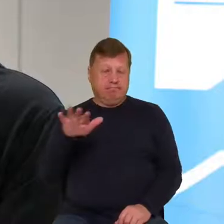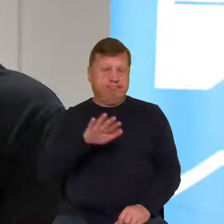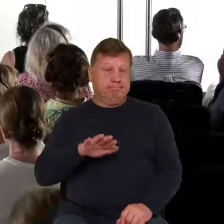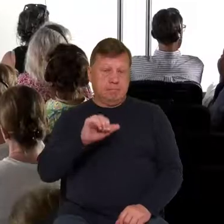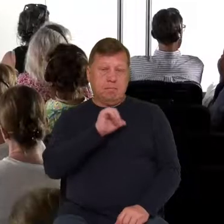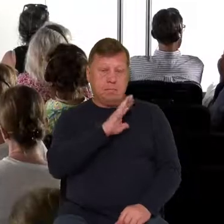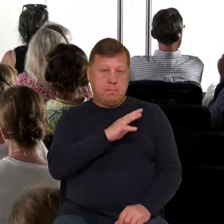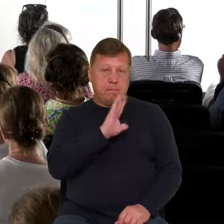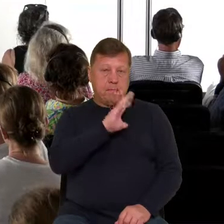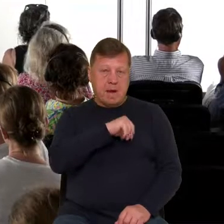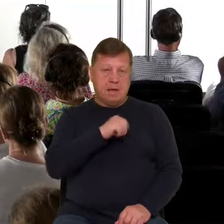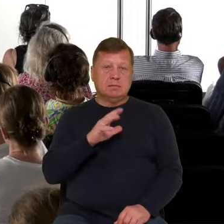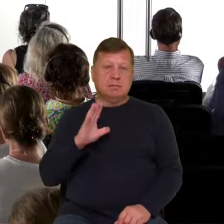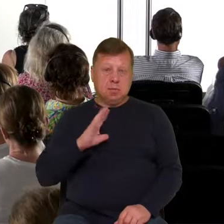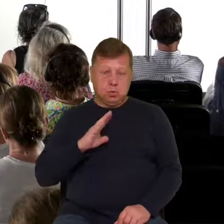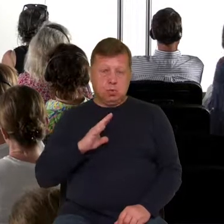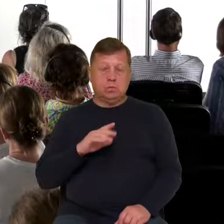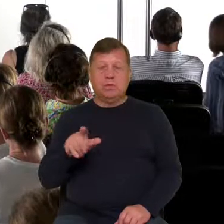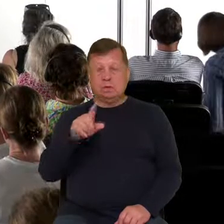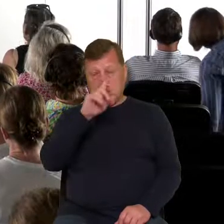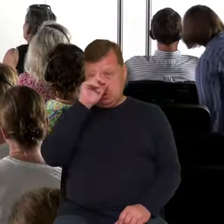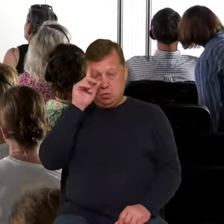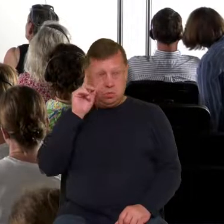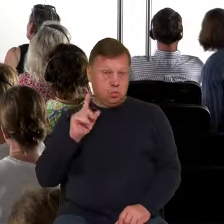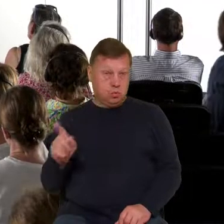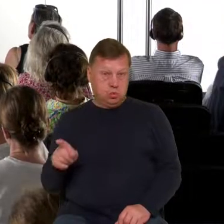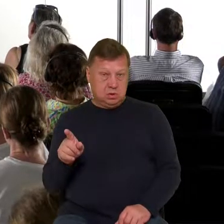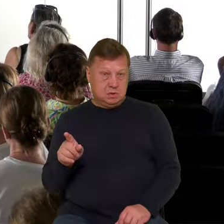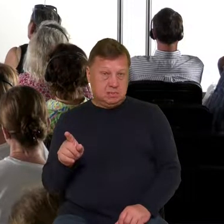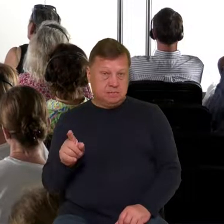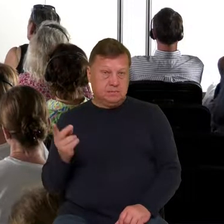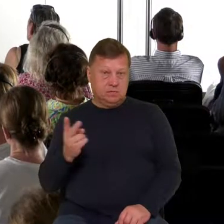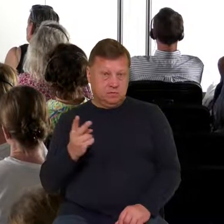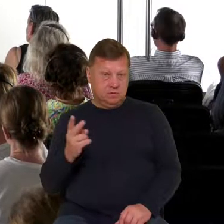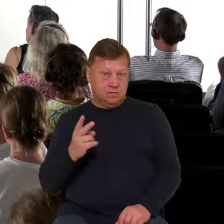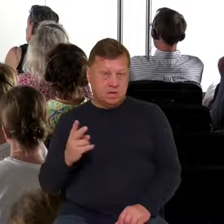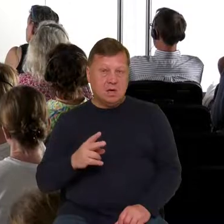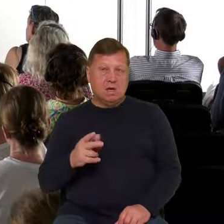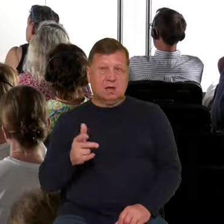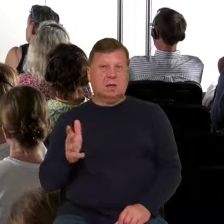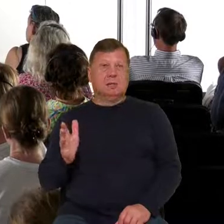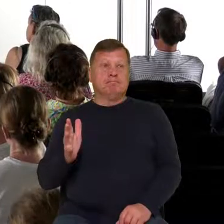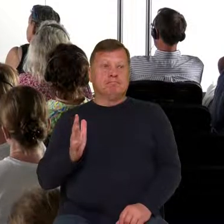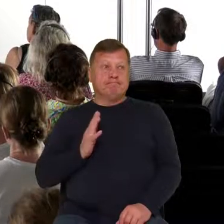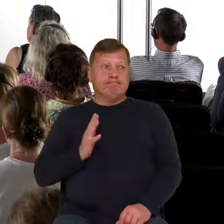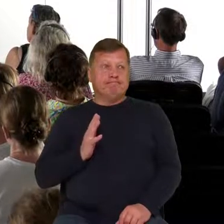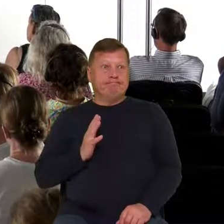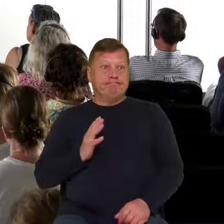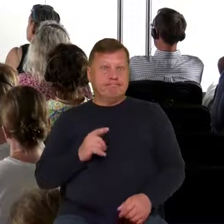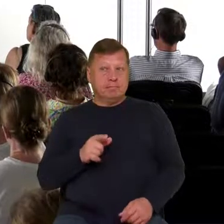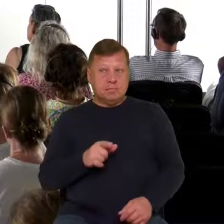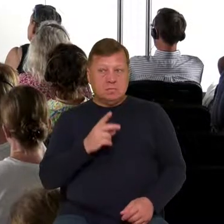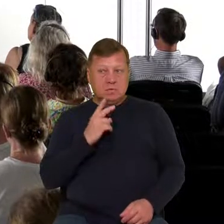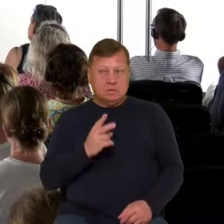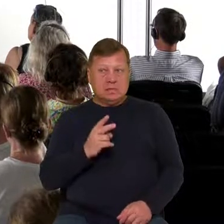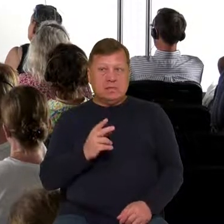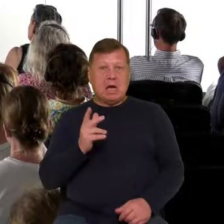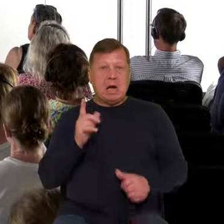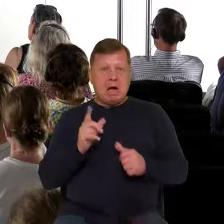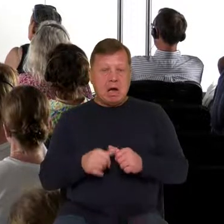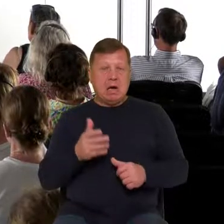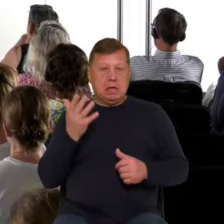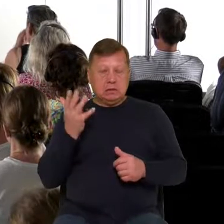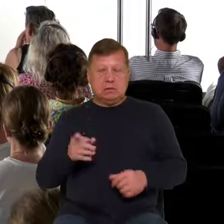wydarzyły. Ludzi, którzy wbrew temu, czego doświadczyli, chcą porozumienia,